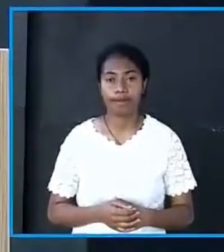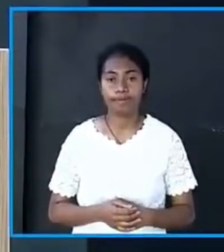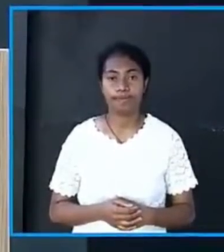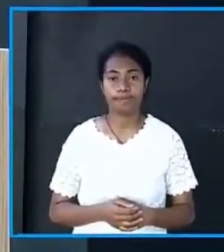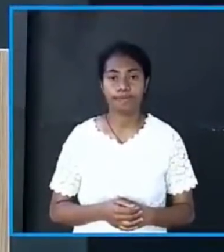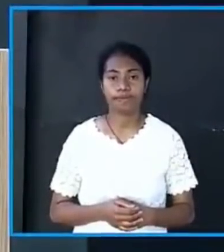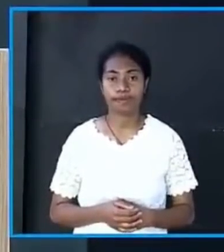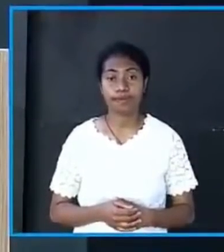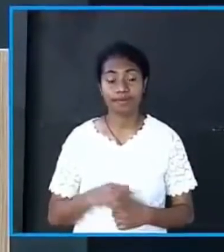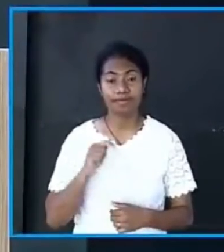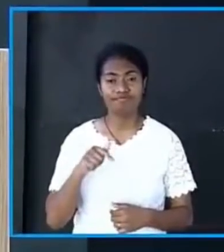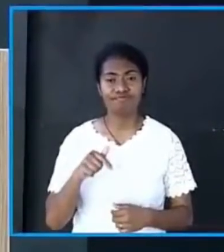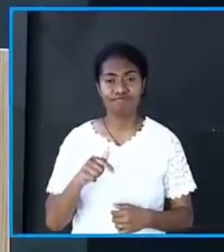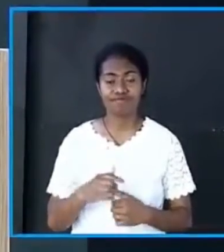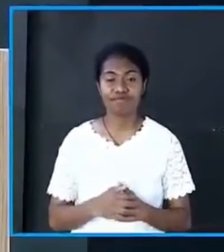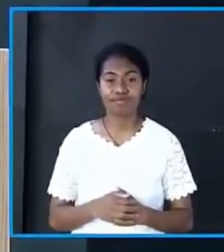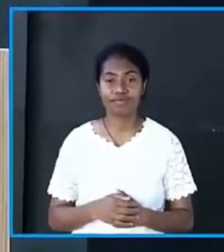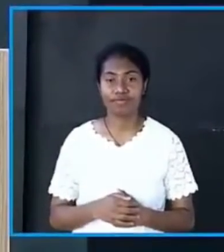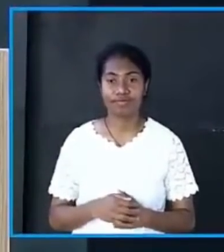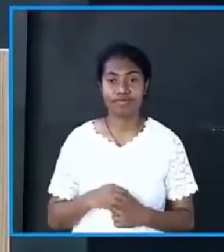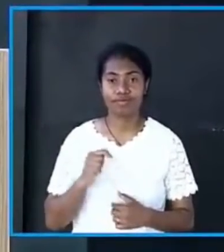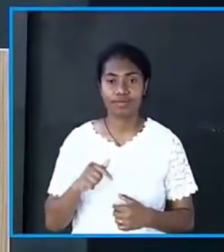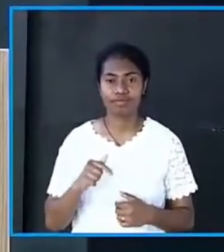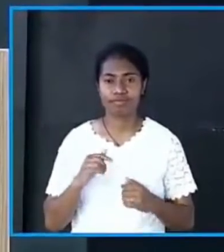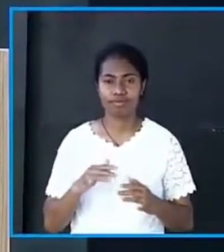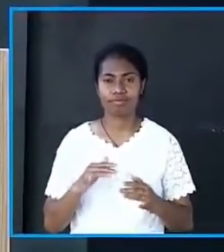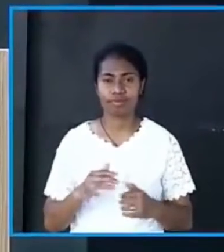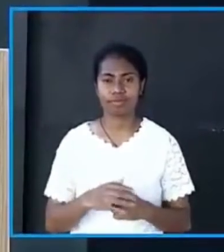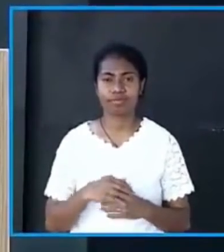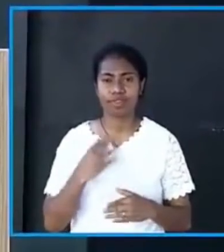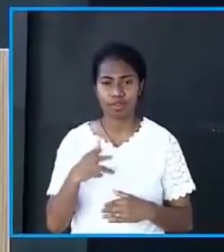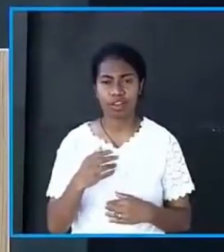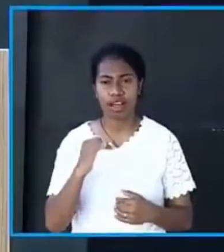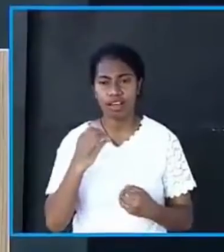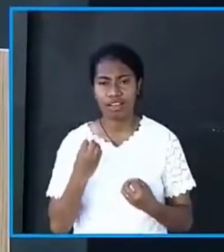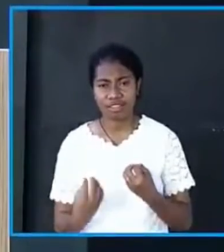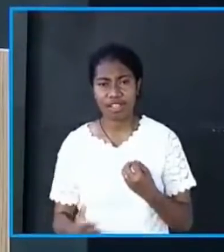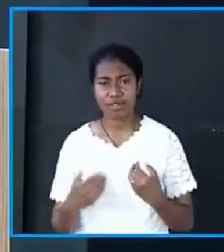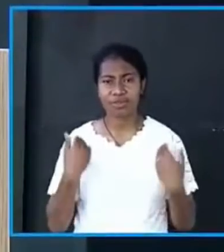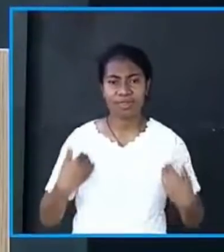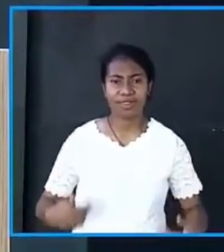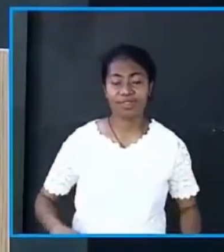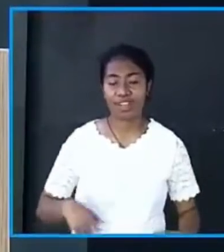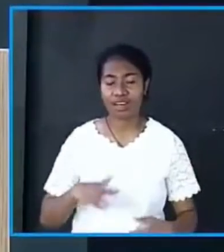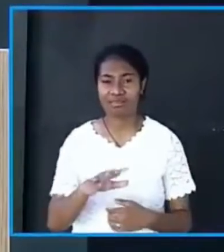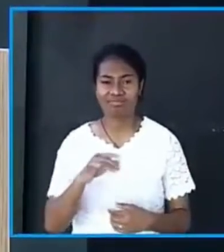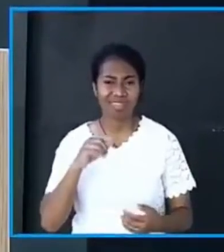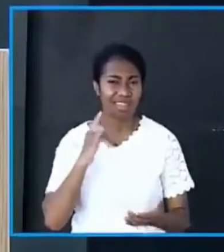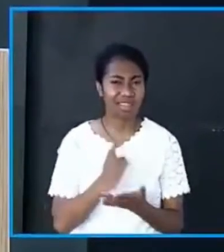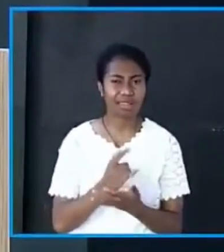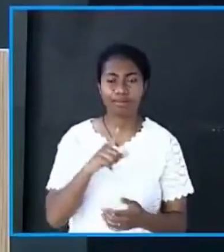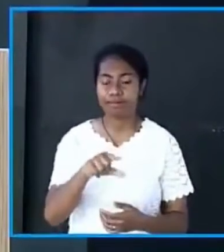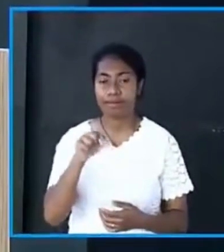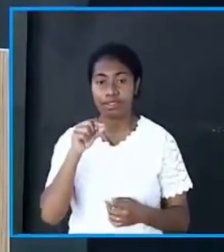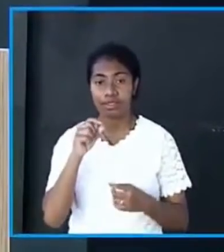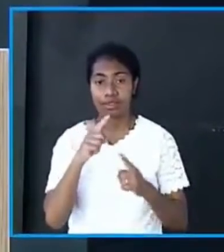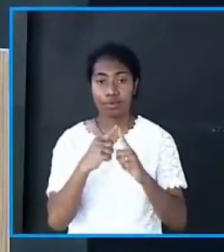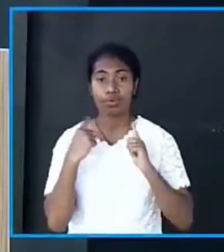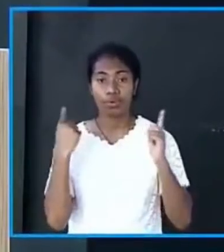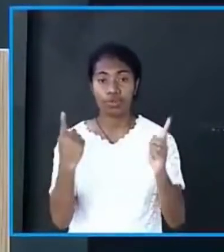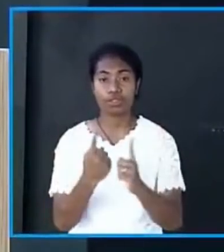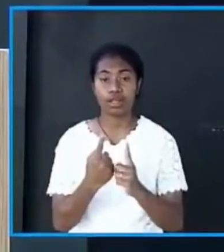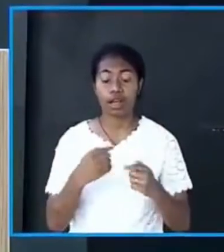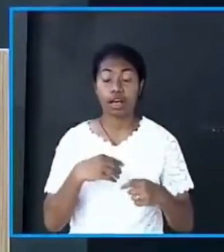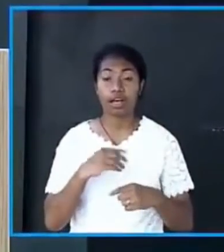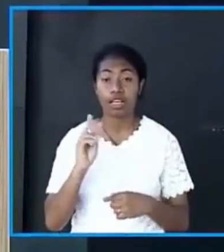ini pada mulanya jalan cerita setelah dia jatuh Setelah dia jatuh manusia hanya bisa memilih dosa kecuali dia di